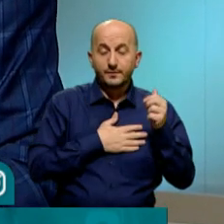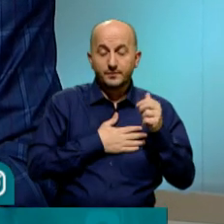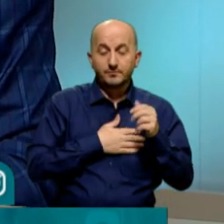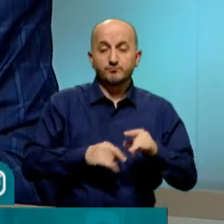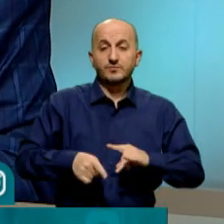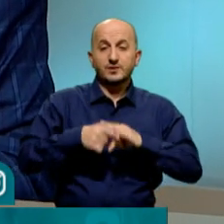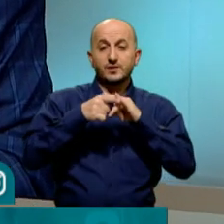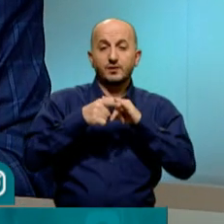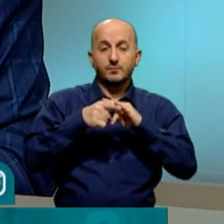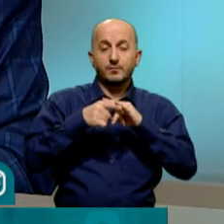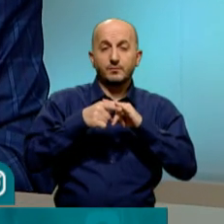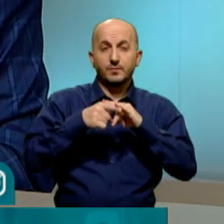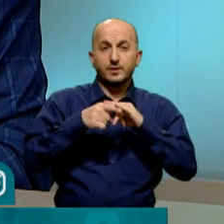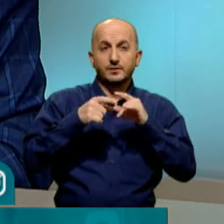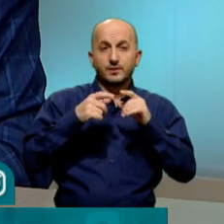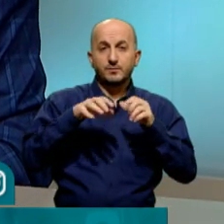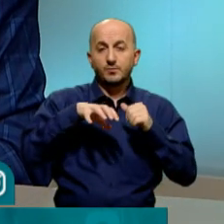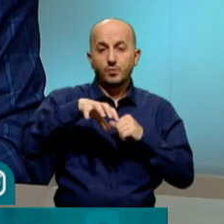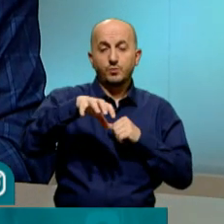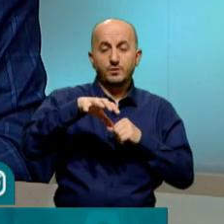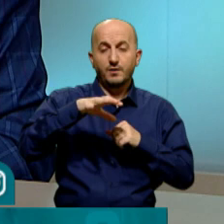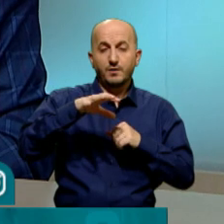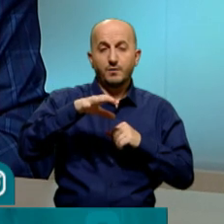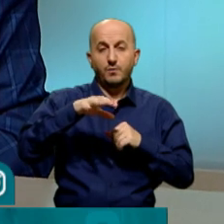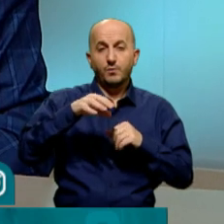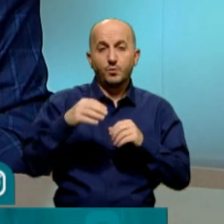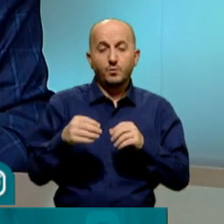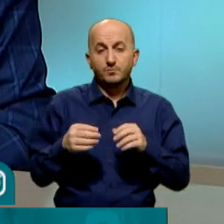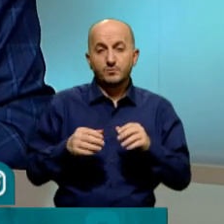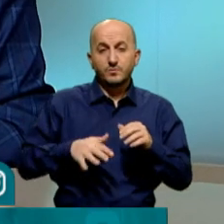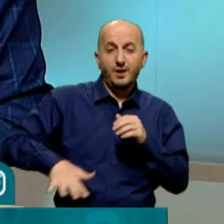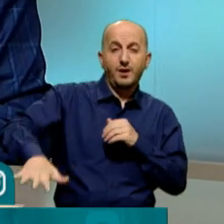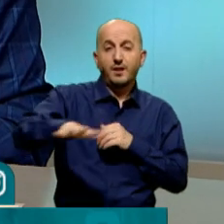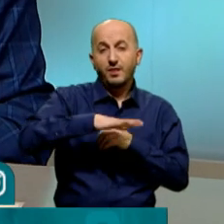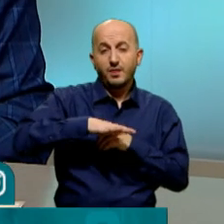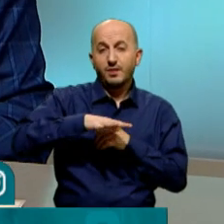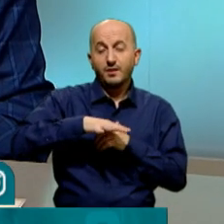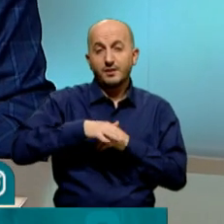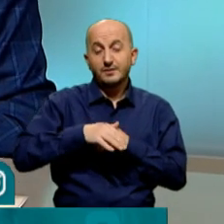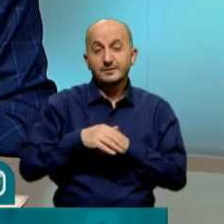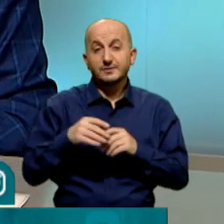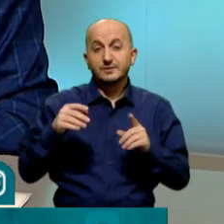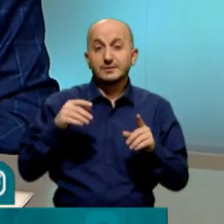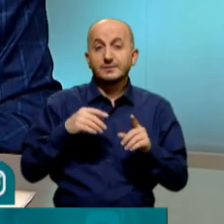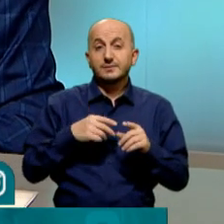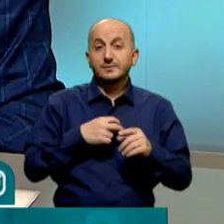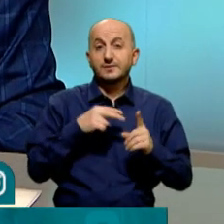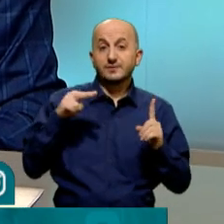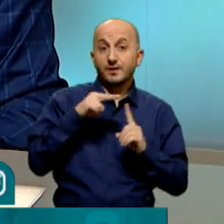denen bir bölge var. O bölgenin koruluğundan bir tabiinden birisi